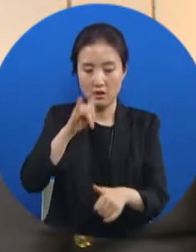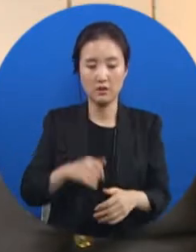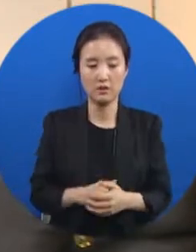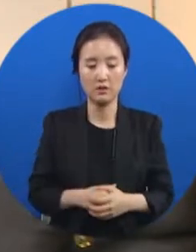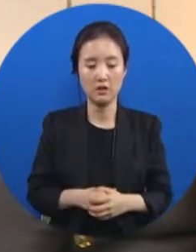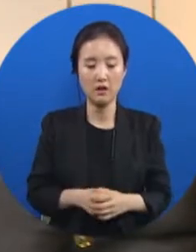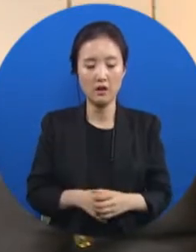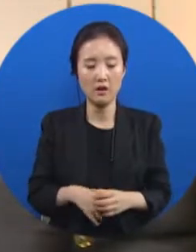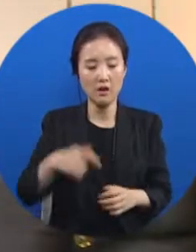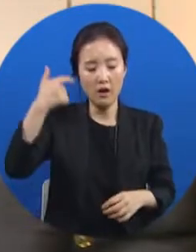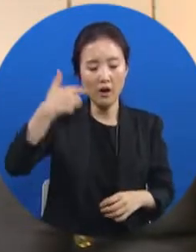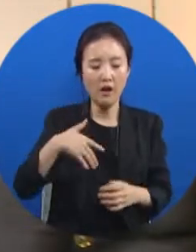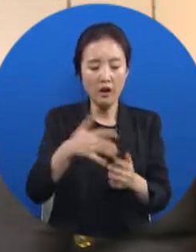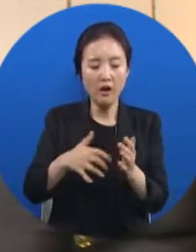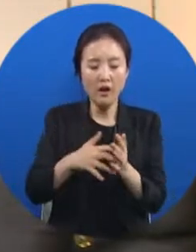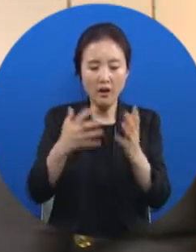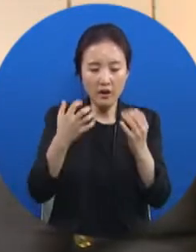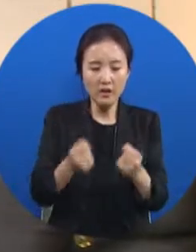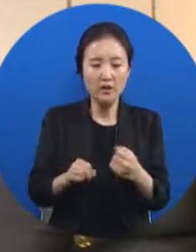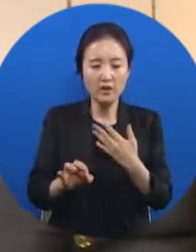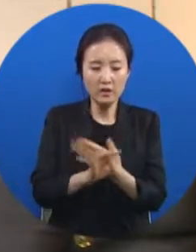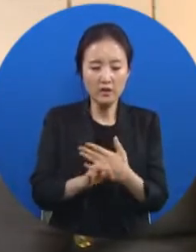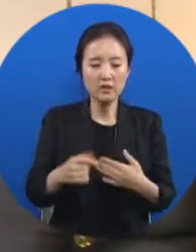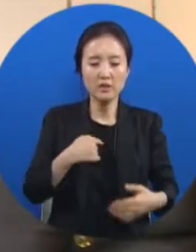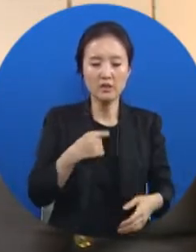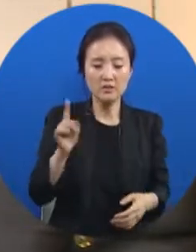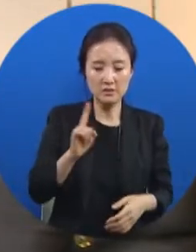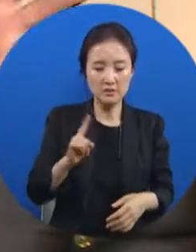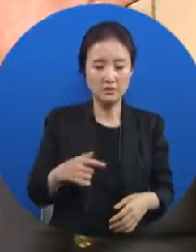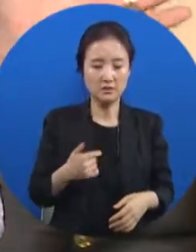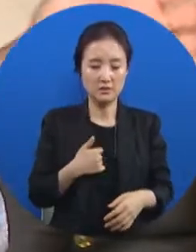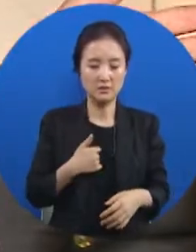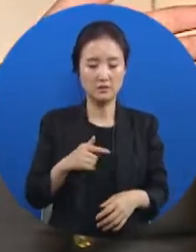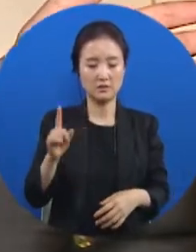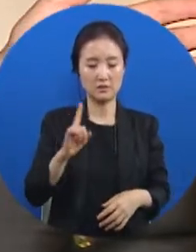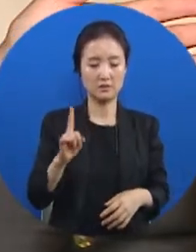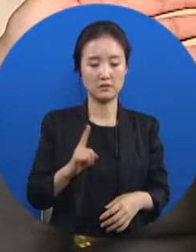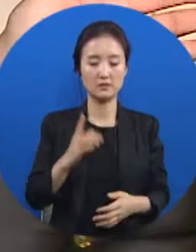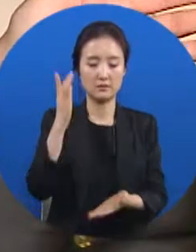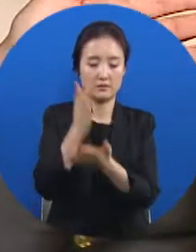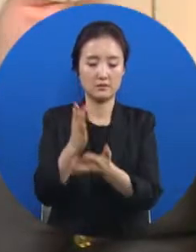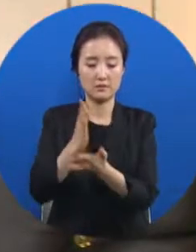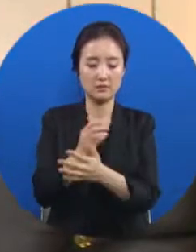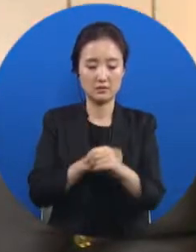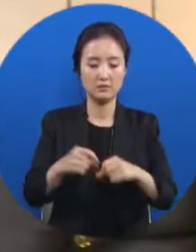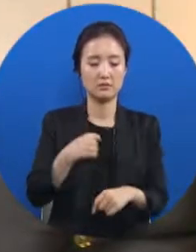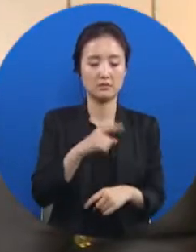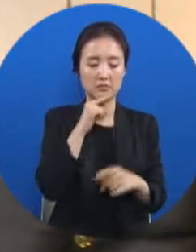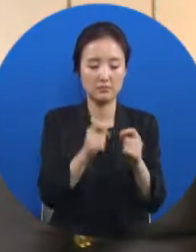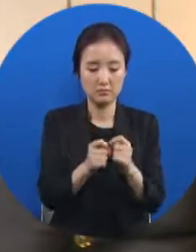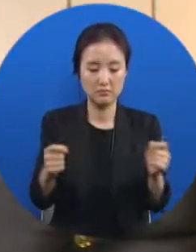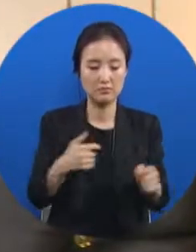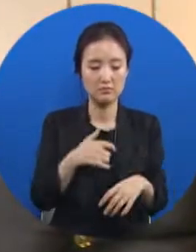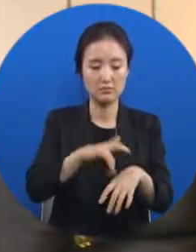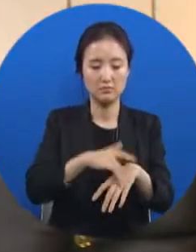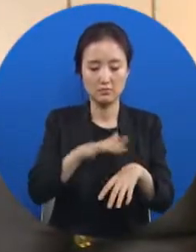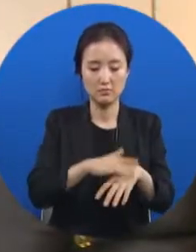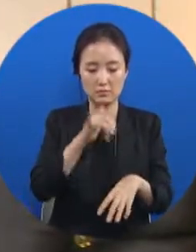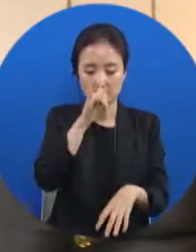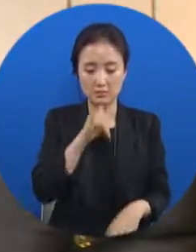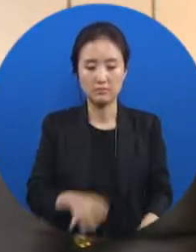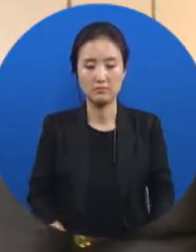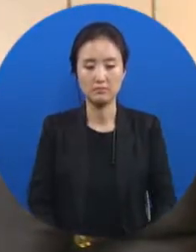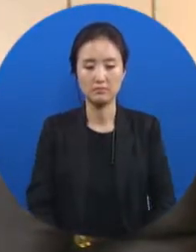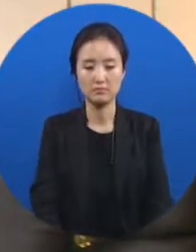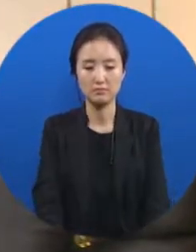그래서 질문이 많으면 제가 막 끊어. 어디 가서는 그러지 말라고 하면서도. 예. 어디 가면 그래요. 앞자리가